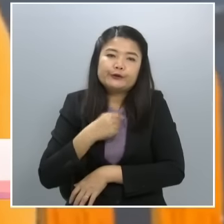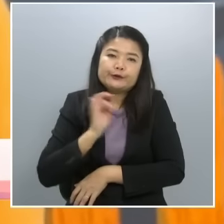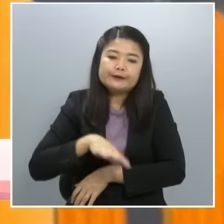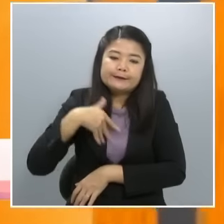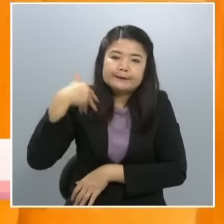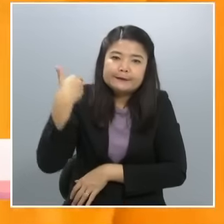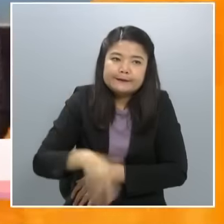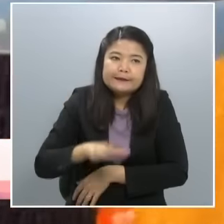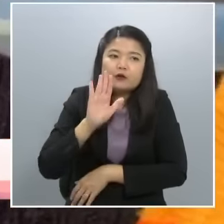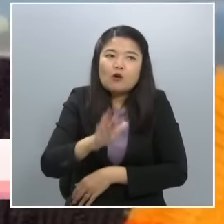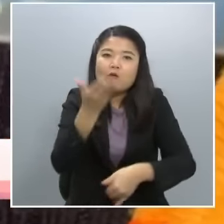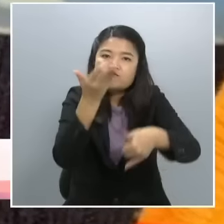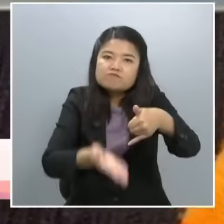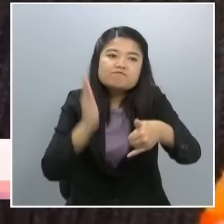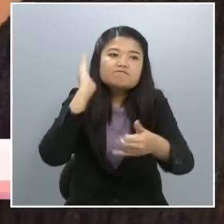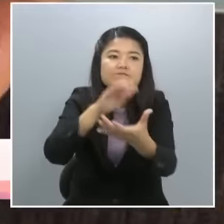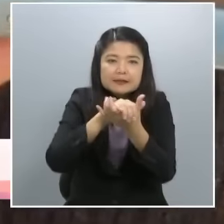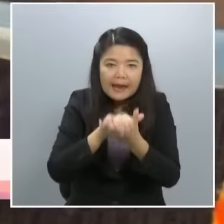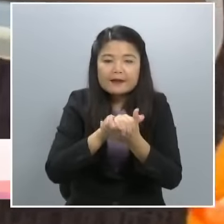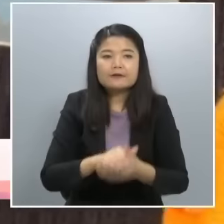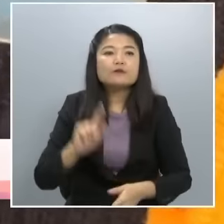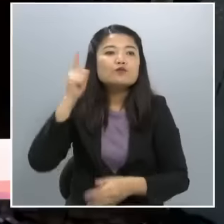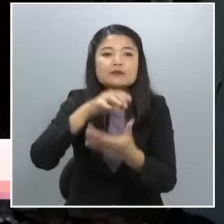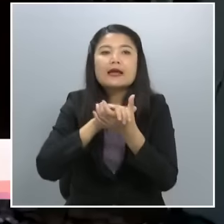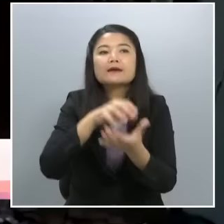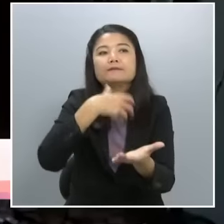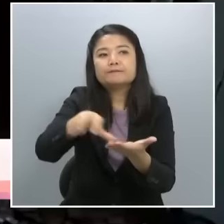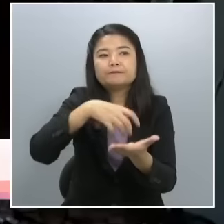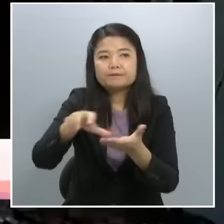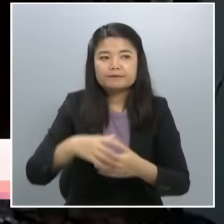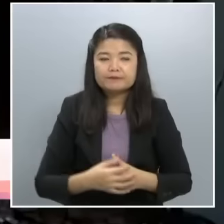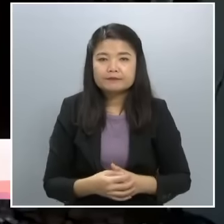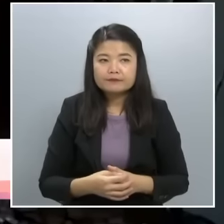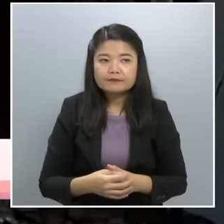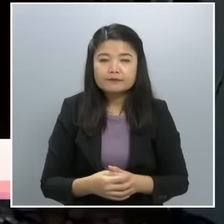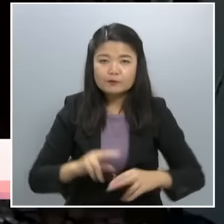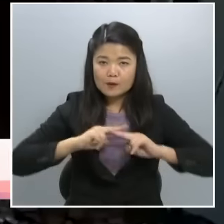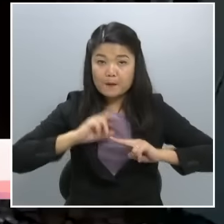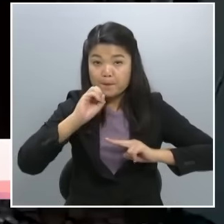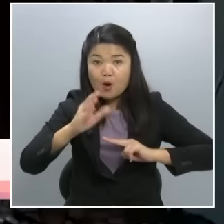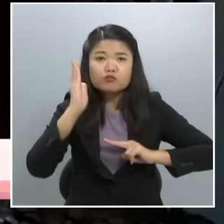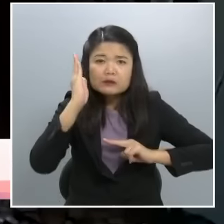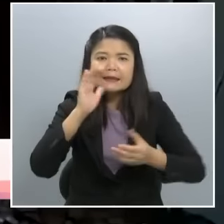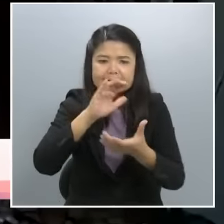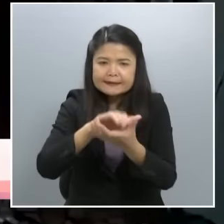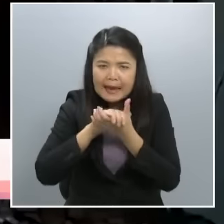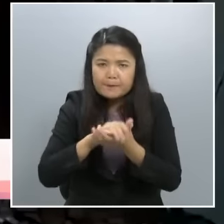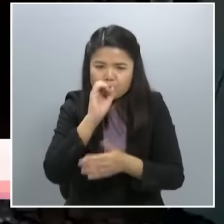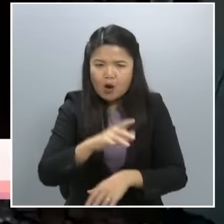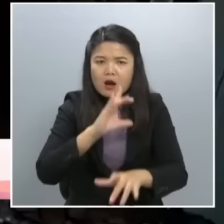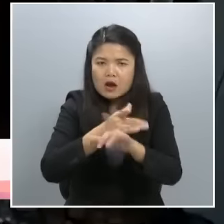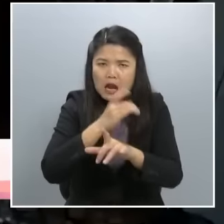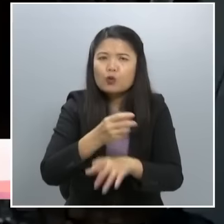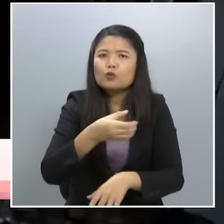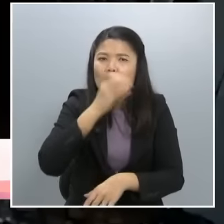กับพฤติกรรมของสามีเหมือนกันนี่คือทางภรรยานะคะ เนี่ยไงก็คือตนเองก็เลยบอกกับทางสามีนะบอกว่าให้หยุดกินเหล้าแล้วหยุดพฤติกรรม